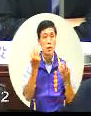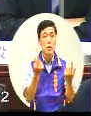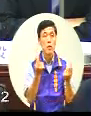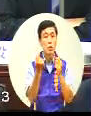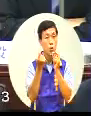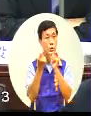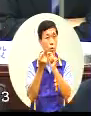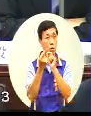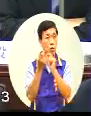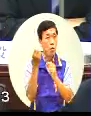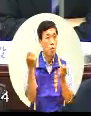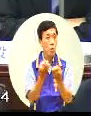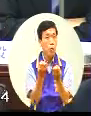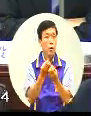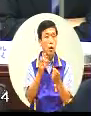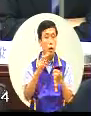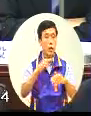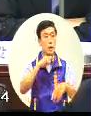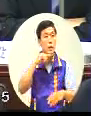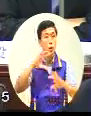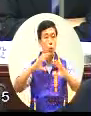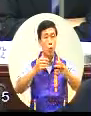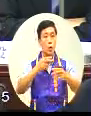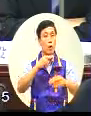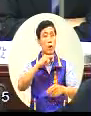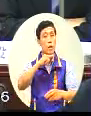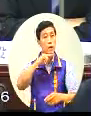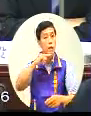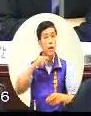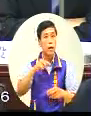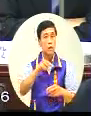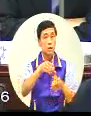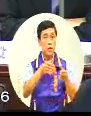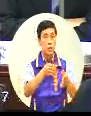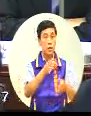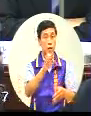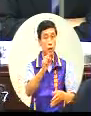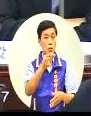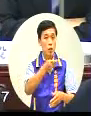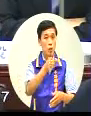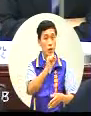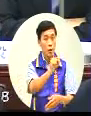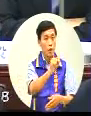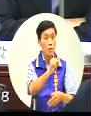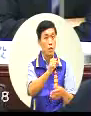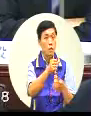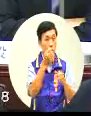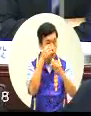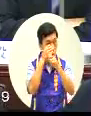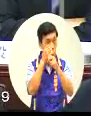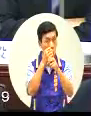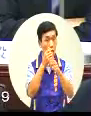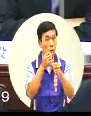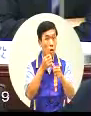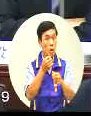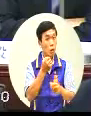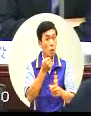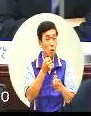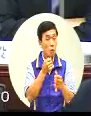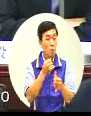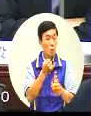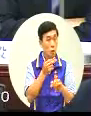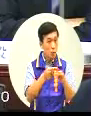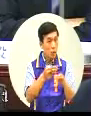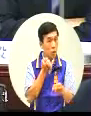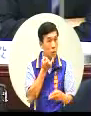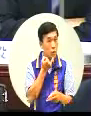方面的一个事件，你也知道说这 SGS 不一定今天验的跟哪一批不一定可靠。那所以我们现在